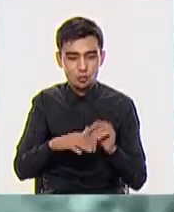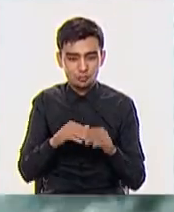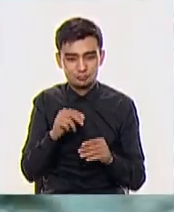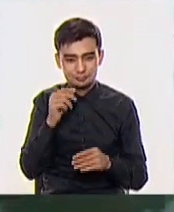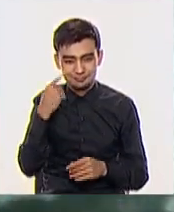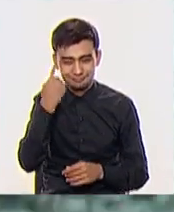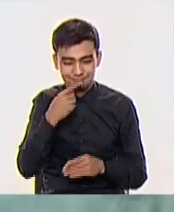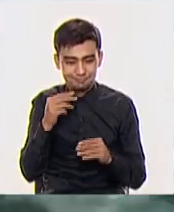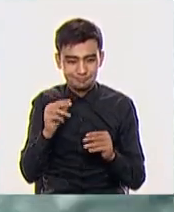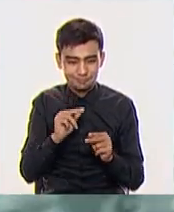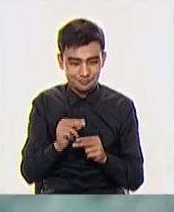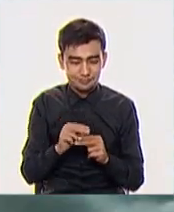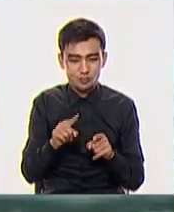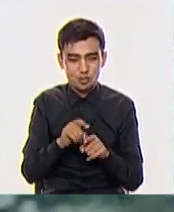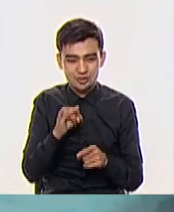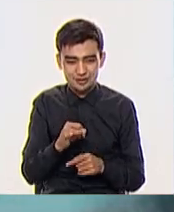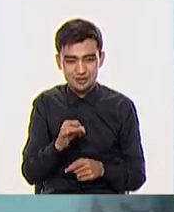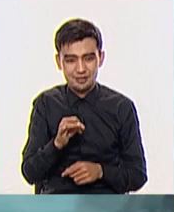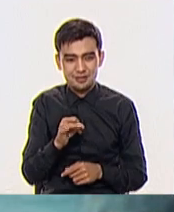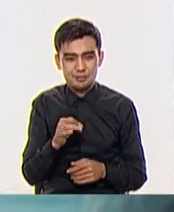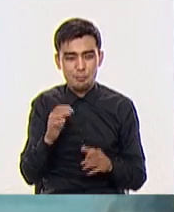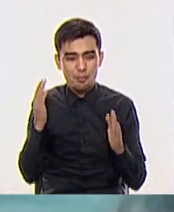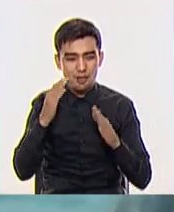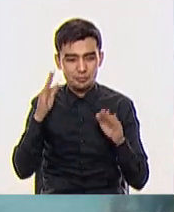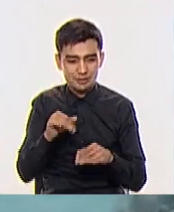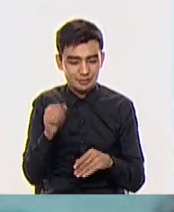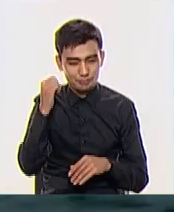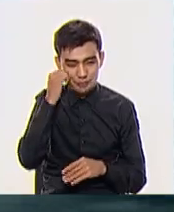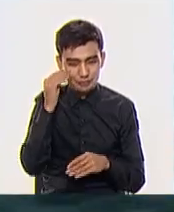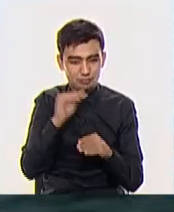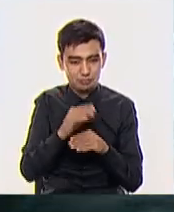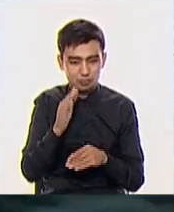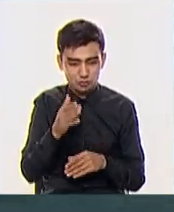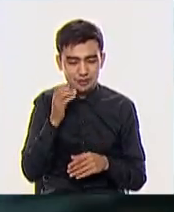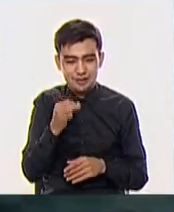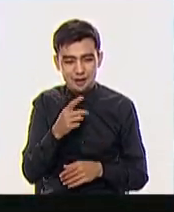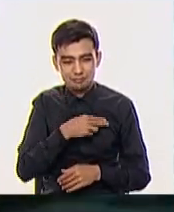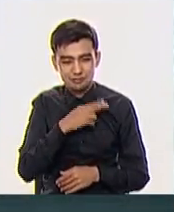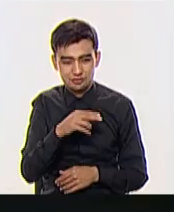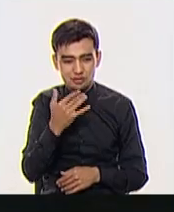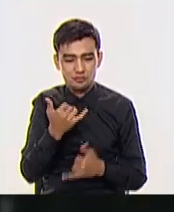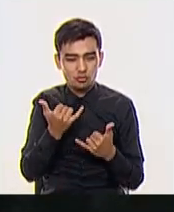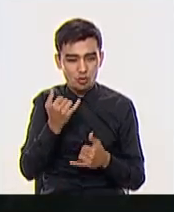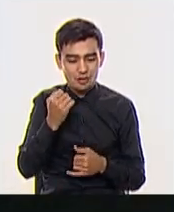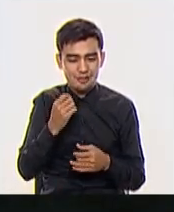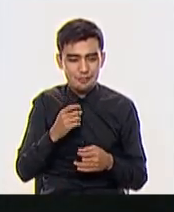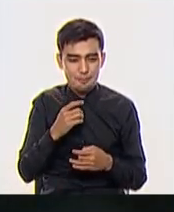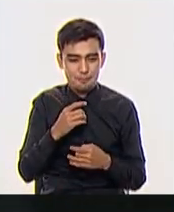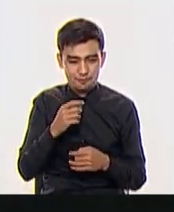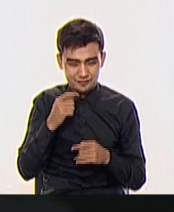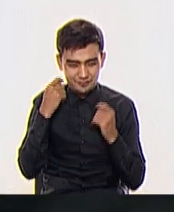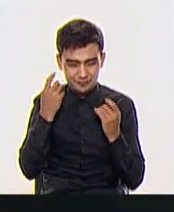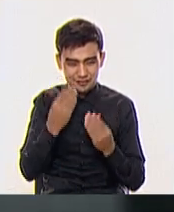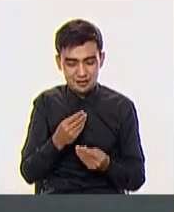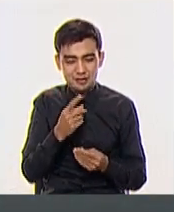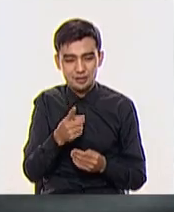бейнесі Елордадағы орталық саябақта тұрады. Айта кеткен жөн, бүгін марқұмның туған күні. Әйгілі әнші көзі